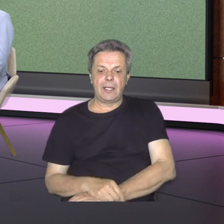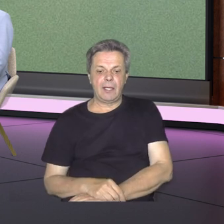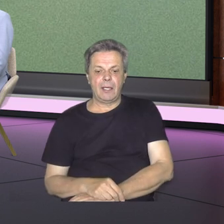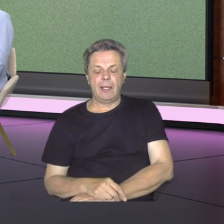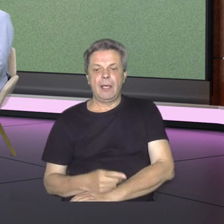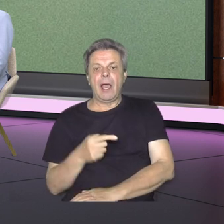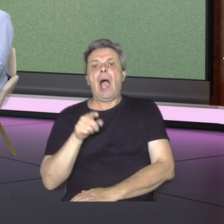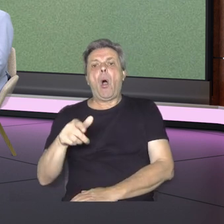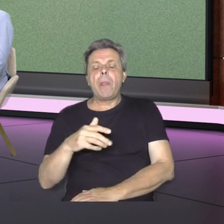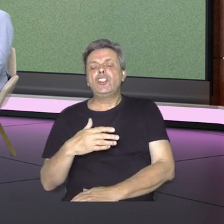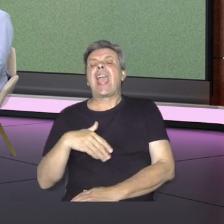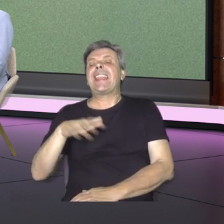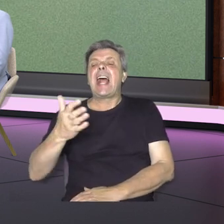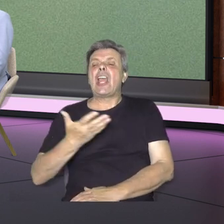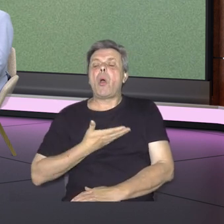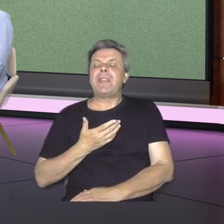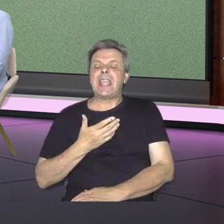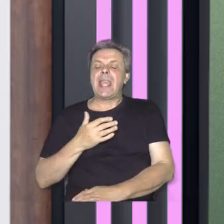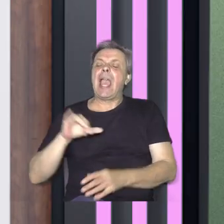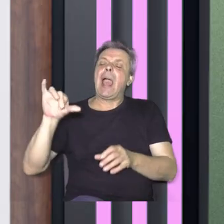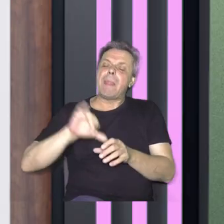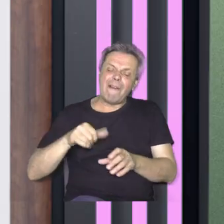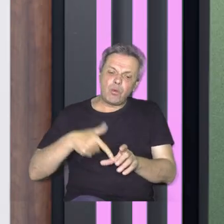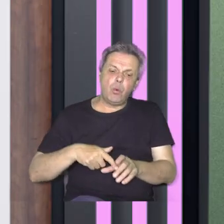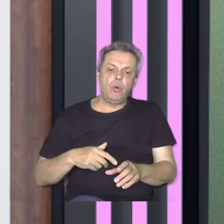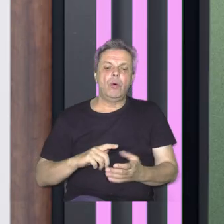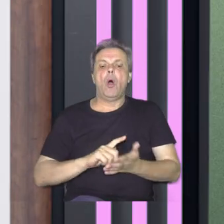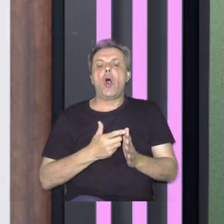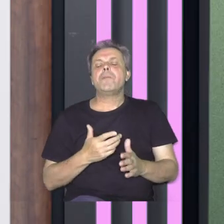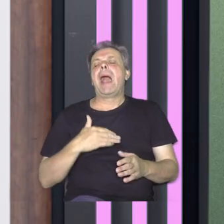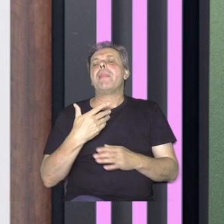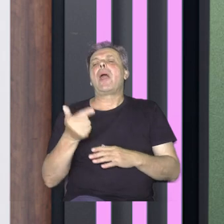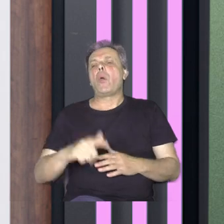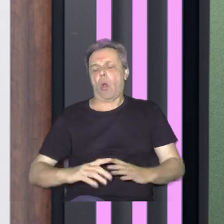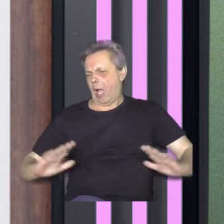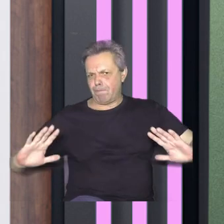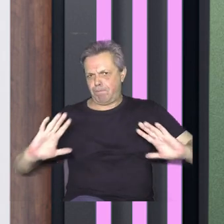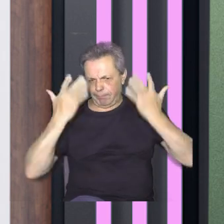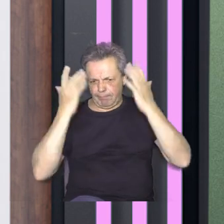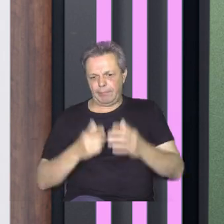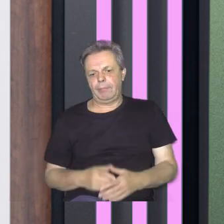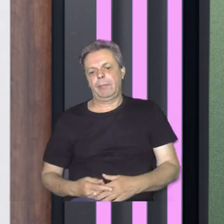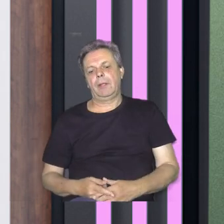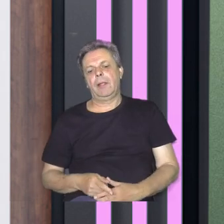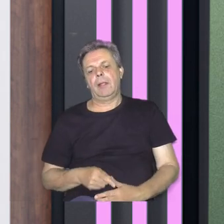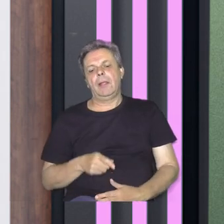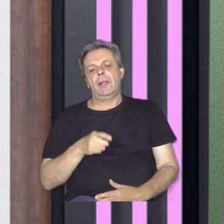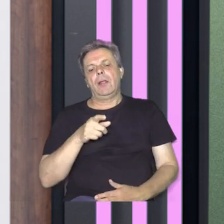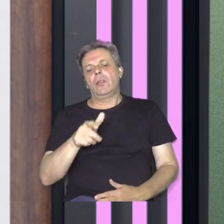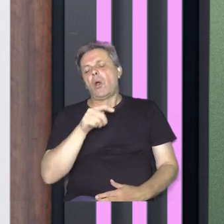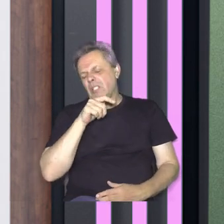Mm-hmm. A oni će i dalje dobiti naftu. Odmah nakon toga je uslijedila pobuna, to se